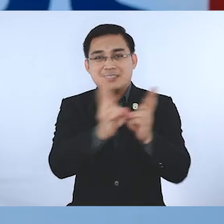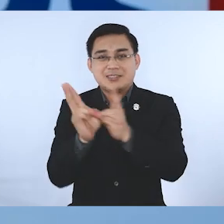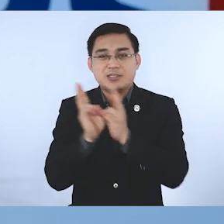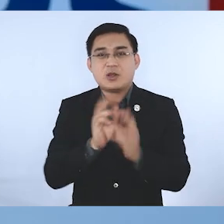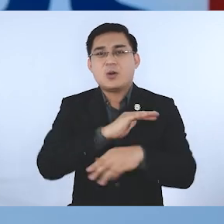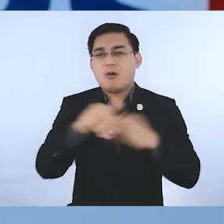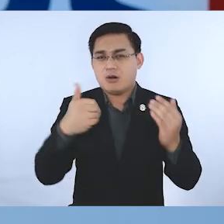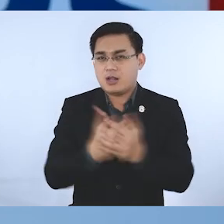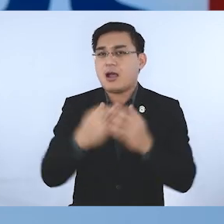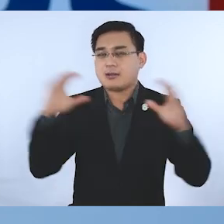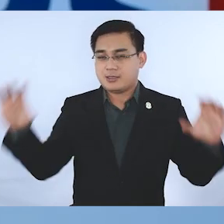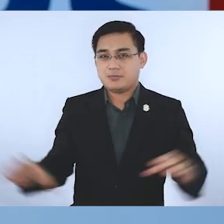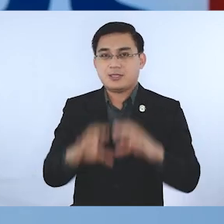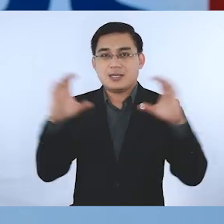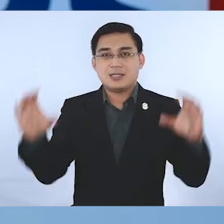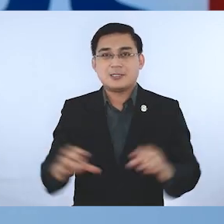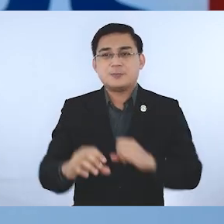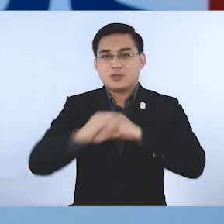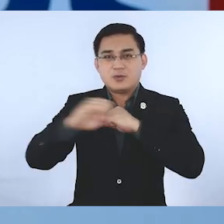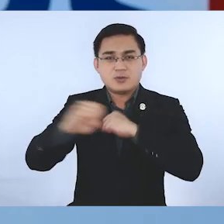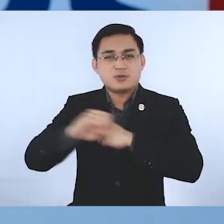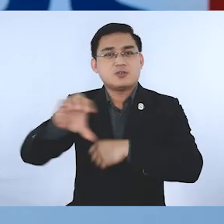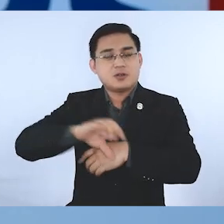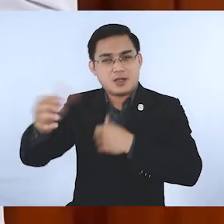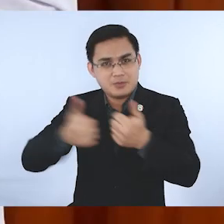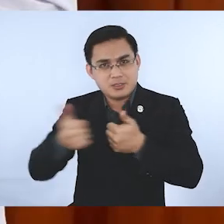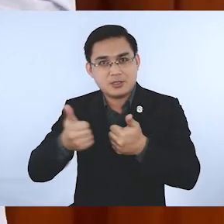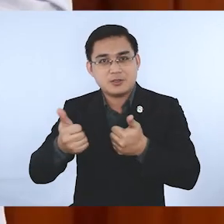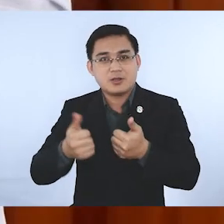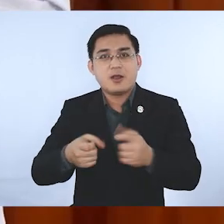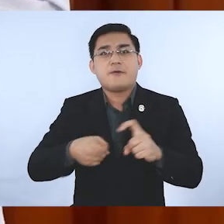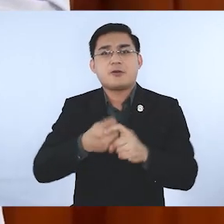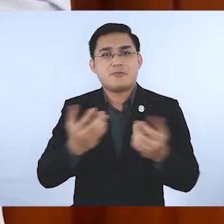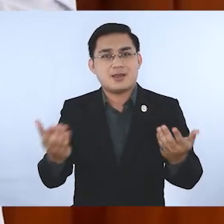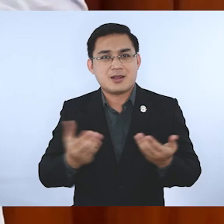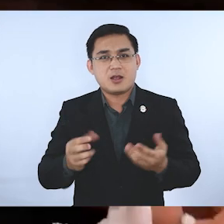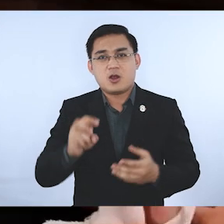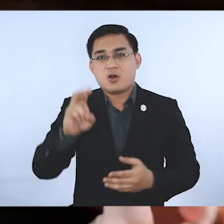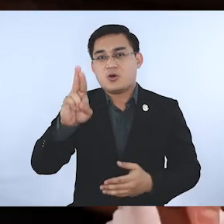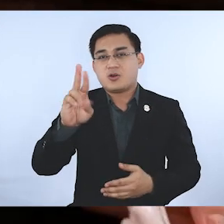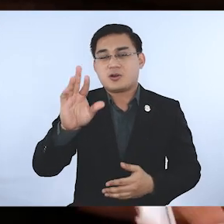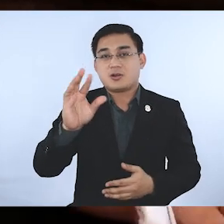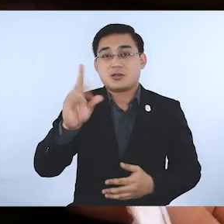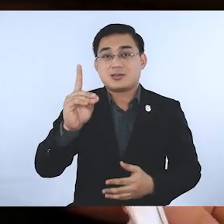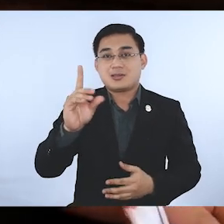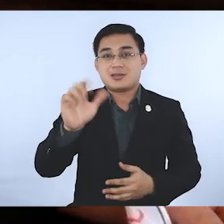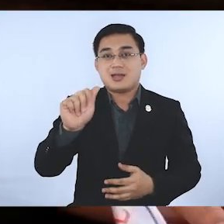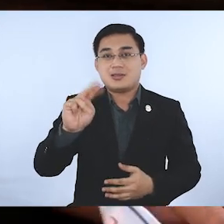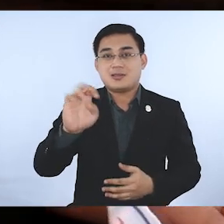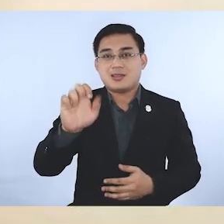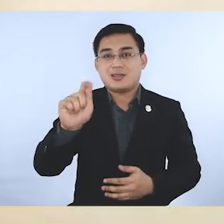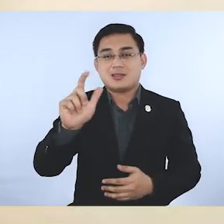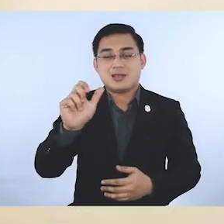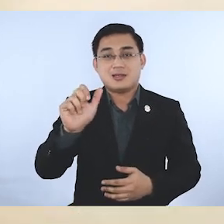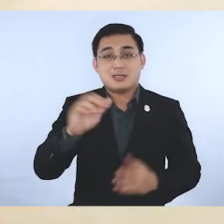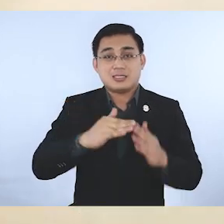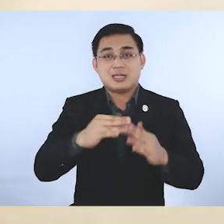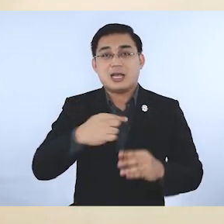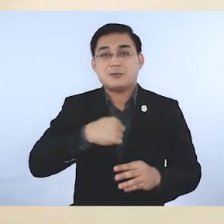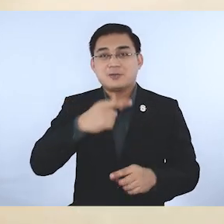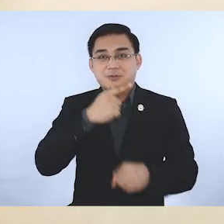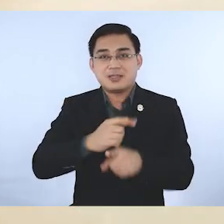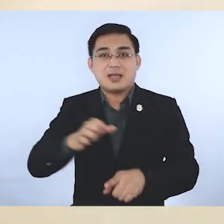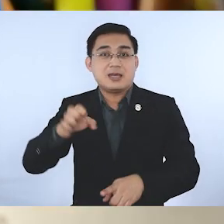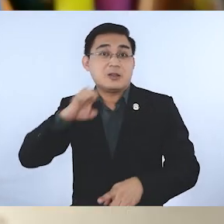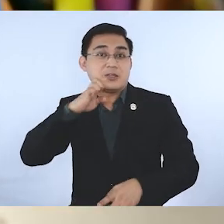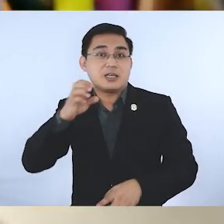sa mga aktibidad na inilulunsad ng pamamahala. Mula po rito sa Urdaneta City, ako po si kapatid na Eloisa